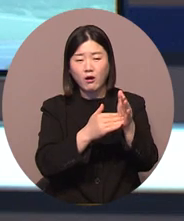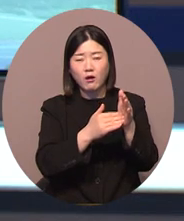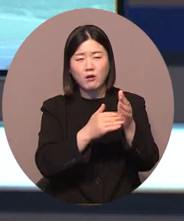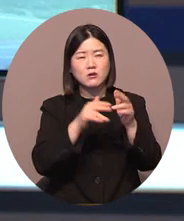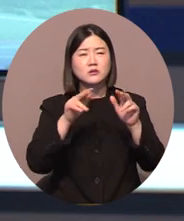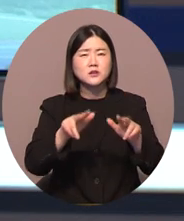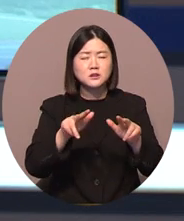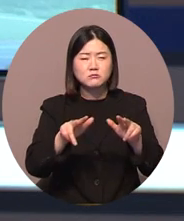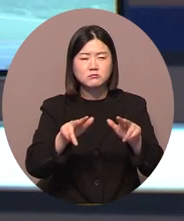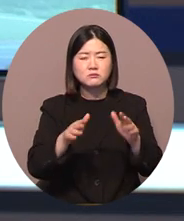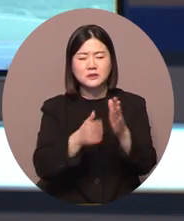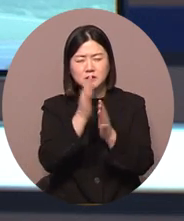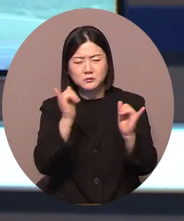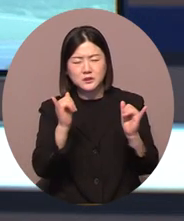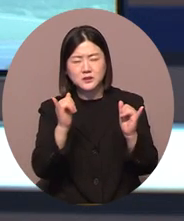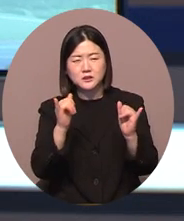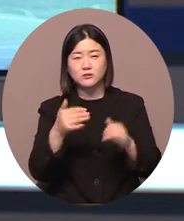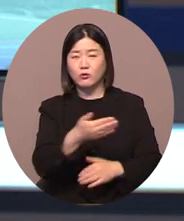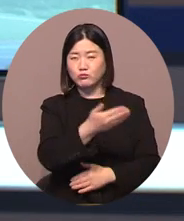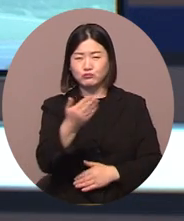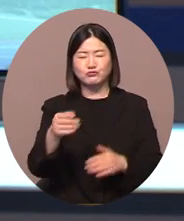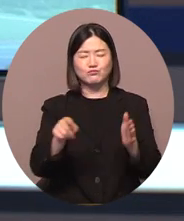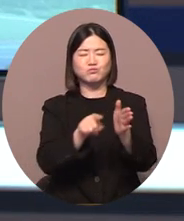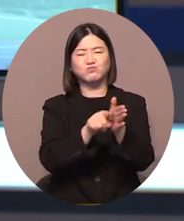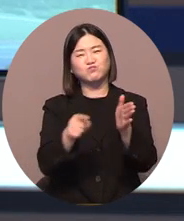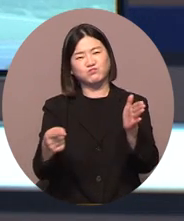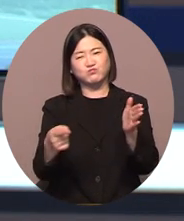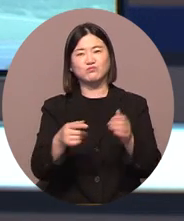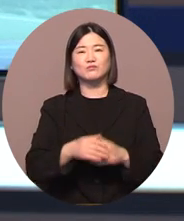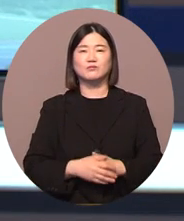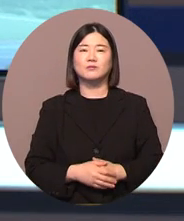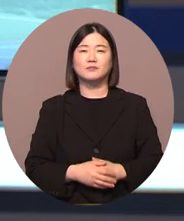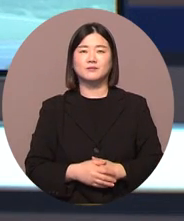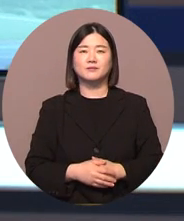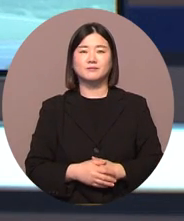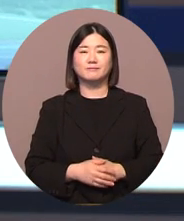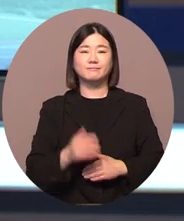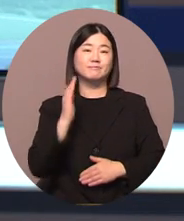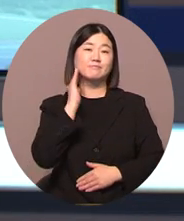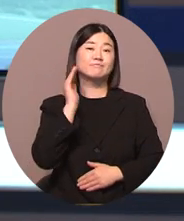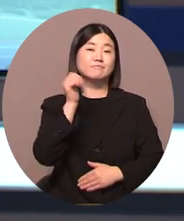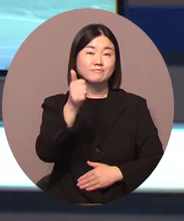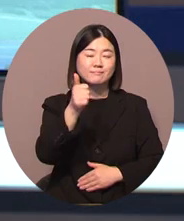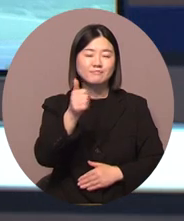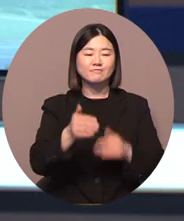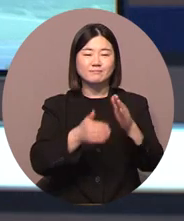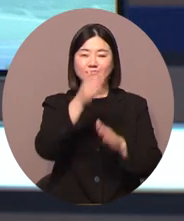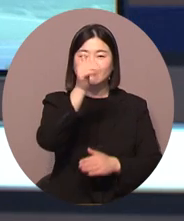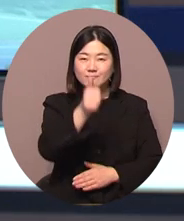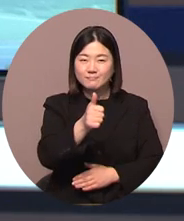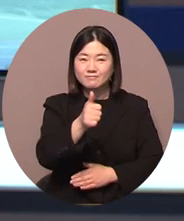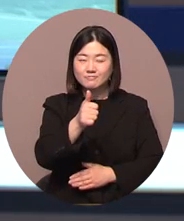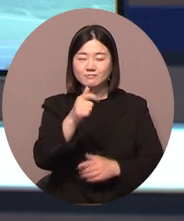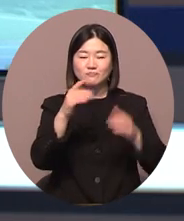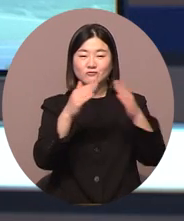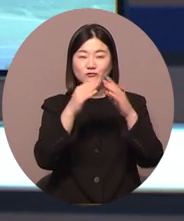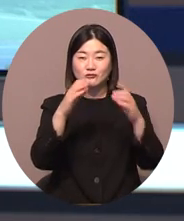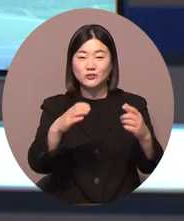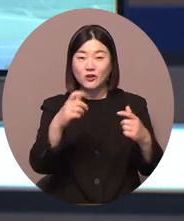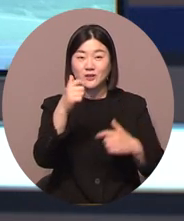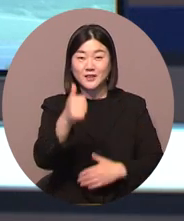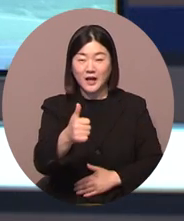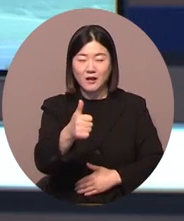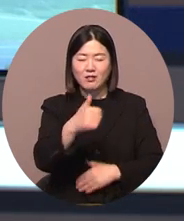이제 시민 여러분들은 믿지 않습니다 대통령도 시장도 구청장도